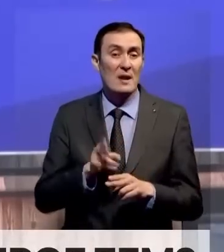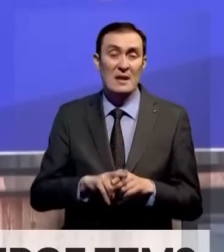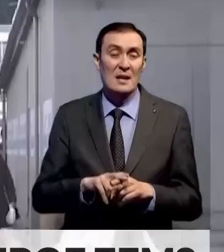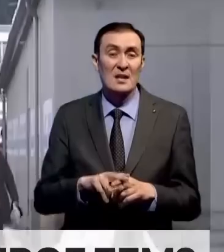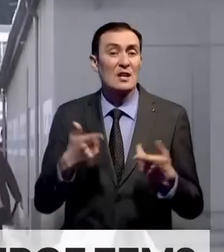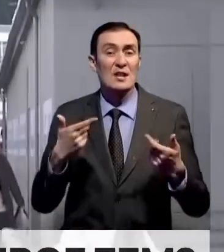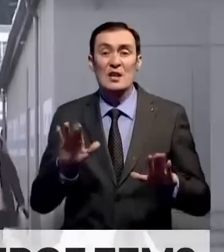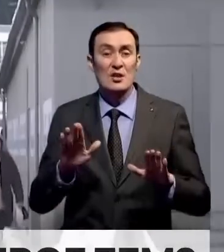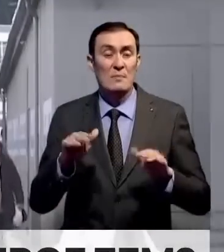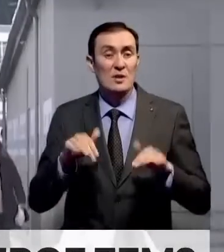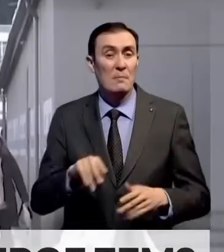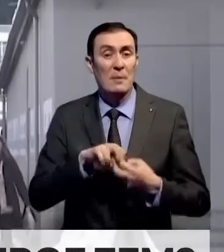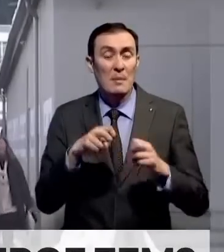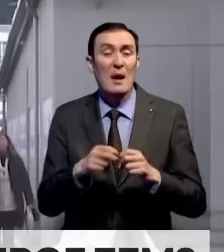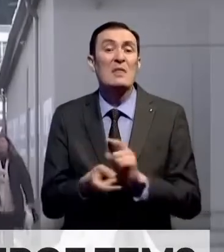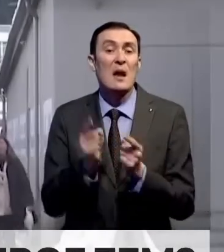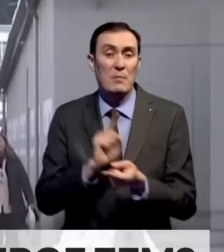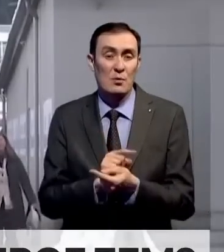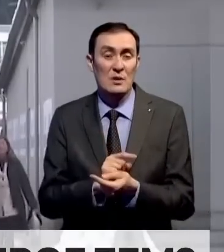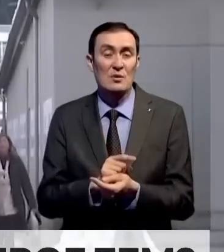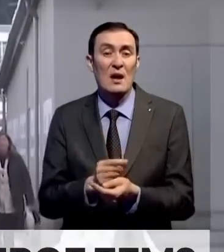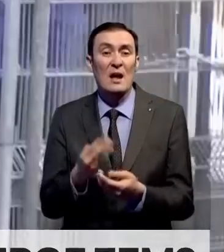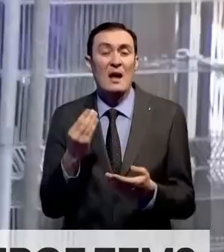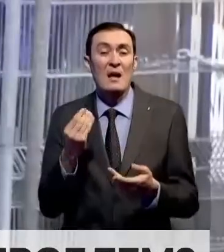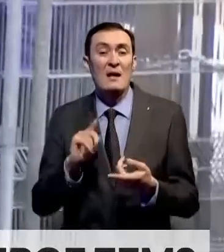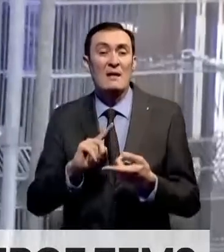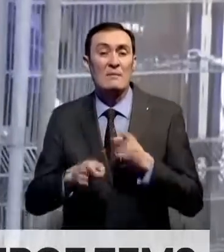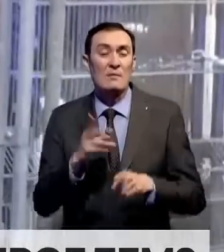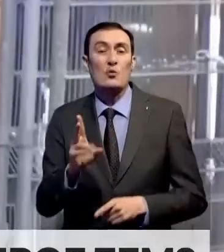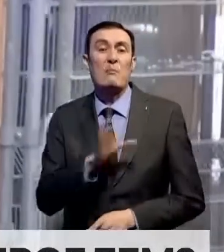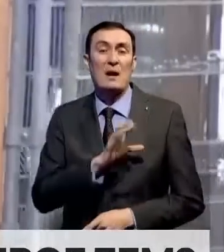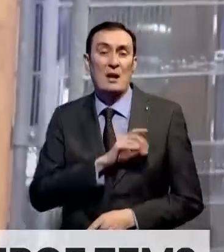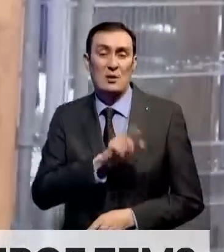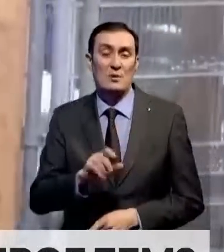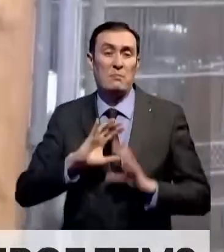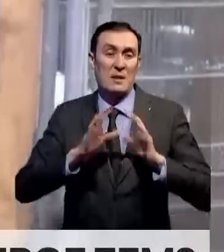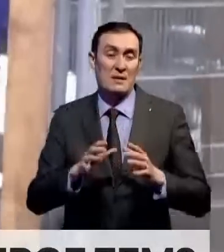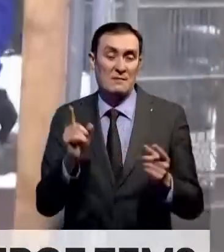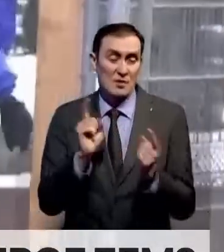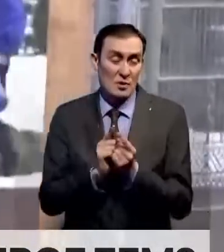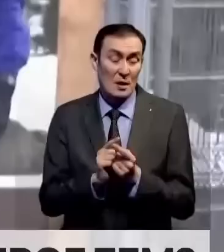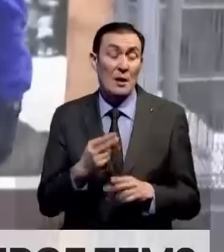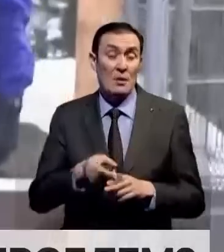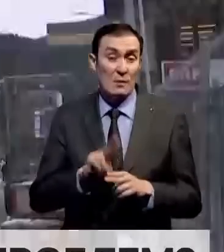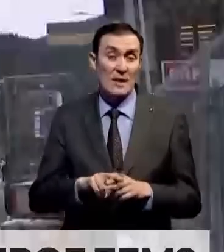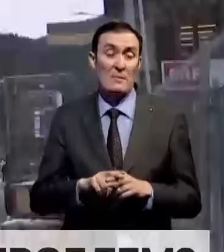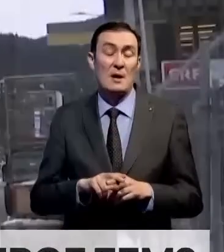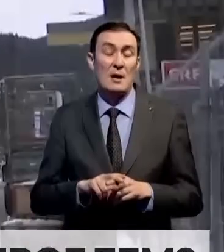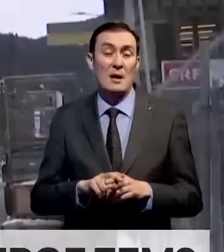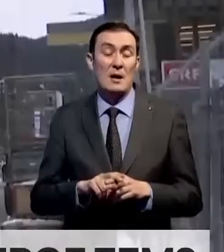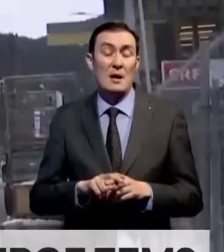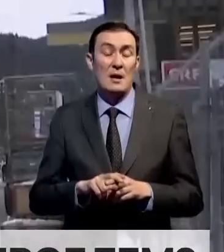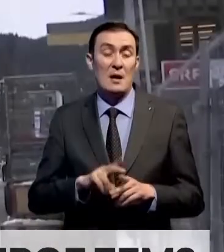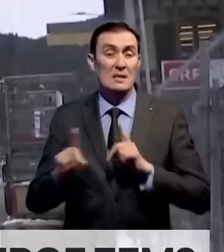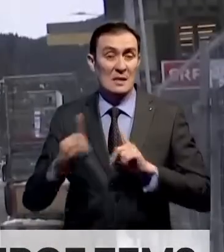местом, где решают проблемы, а местом, где происходит элитный нетворкинг для богатейших людей планеты. планеты. Тем не менее, в этом прошедшем